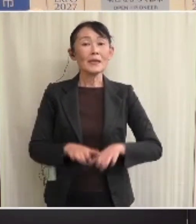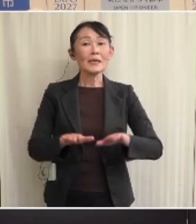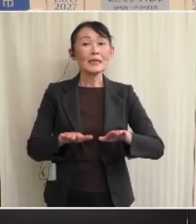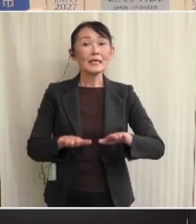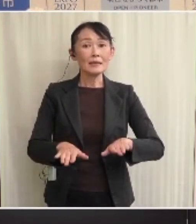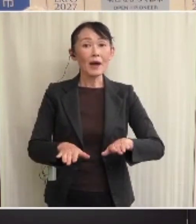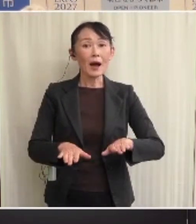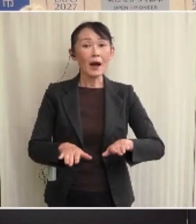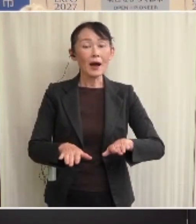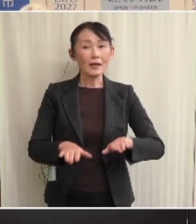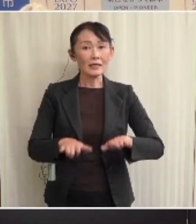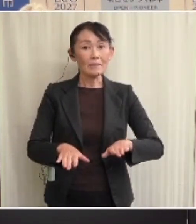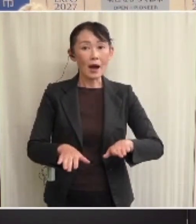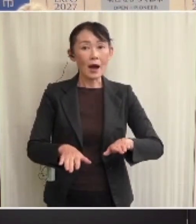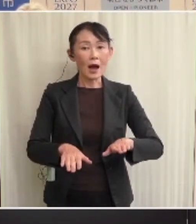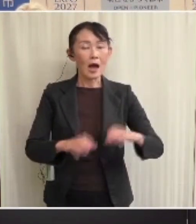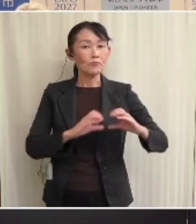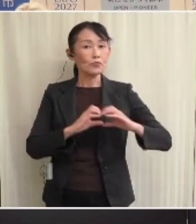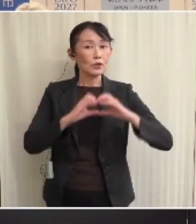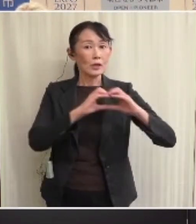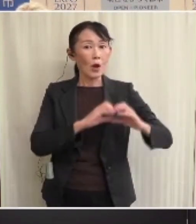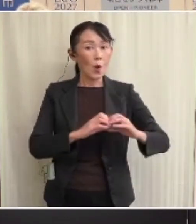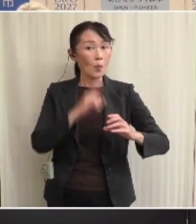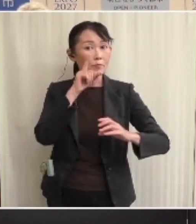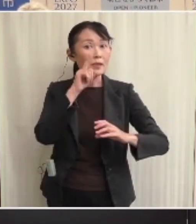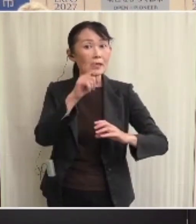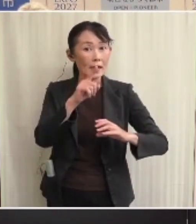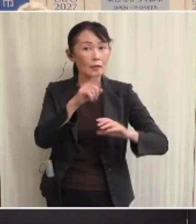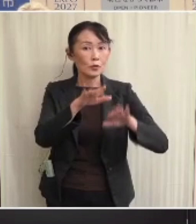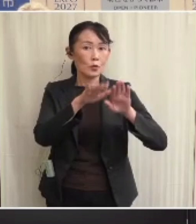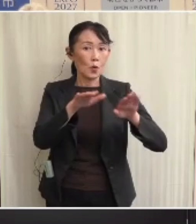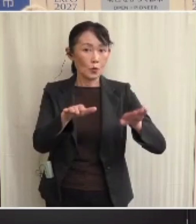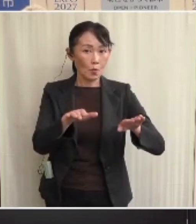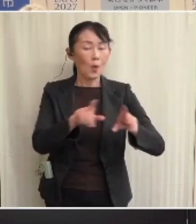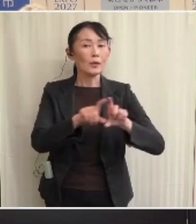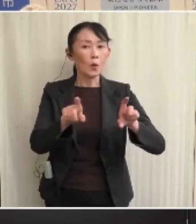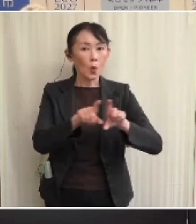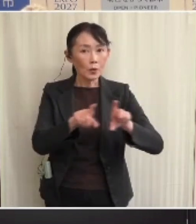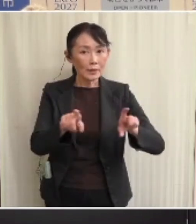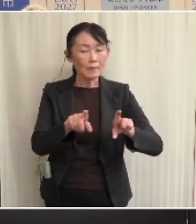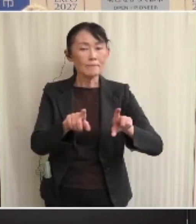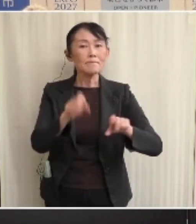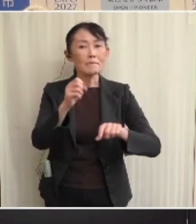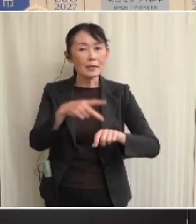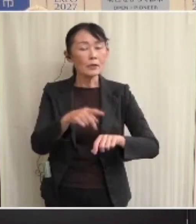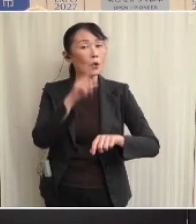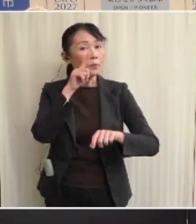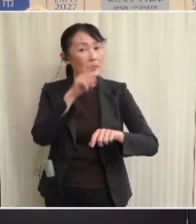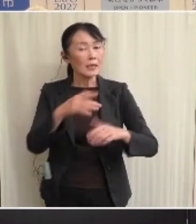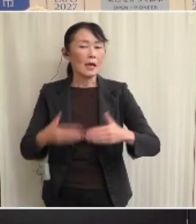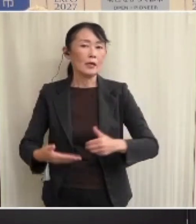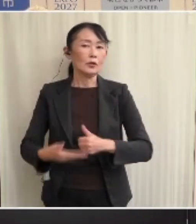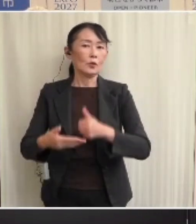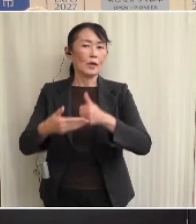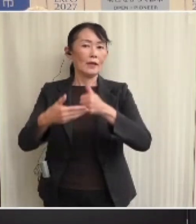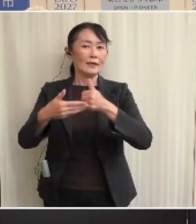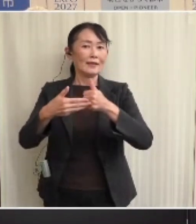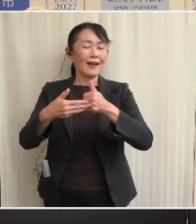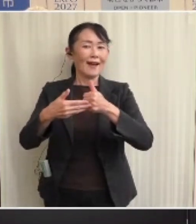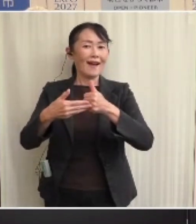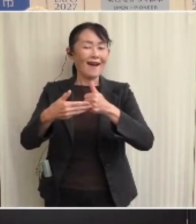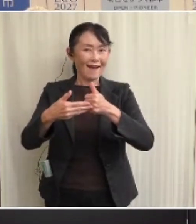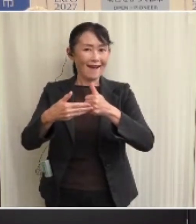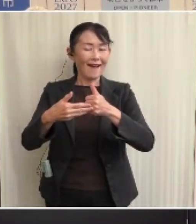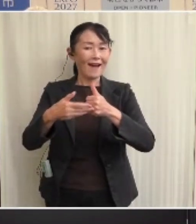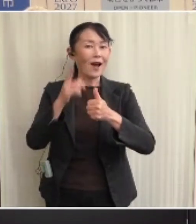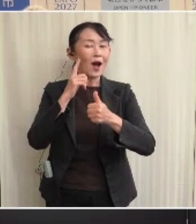今見ているお子様ももちろんこうプリキュアを見て育った世代で今子育てをしている